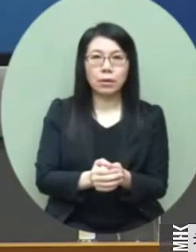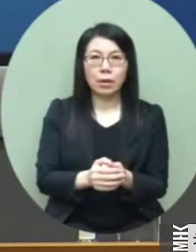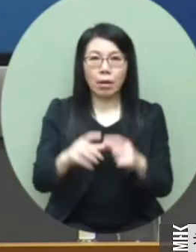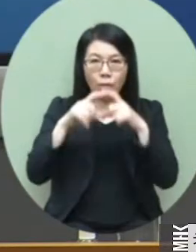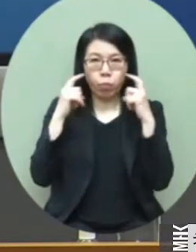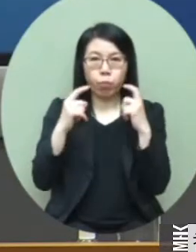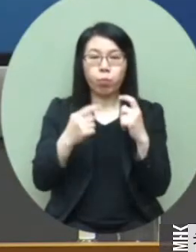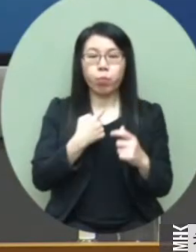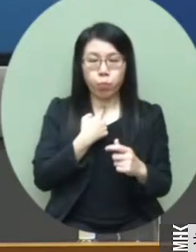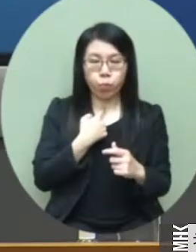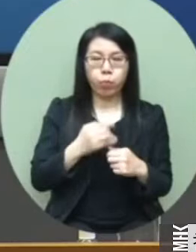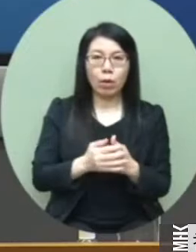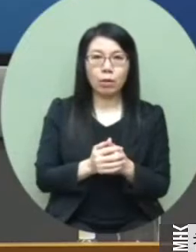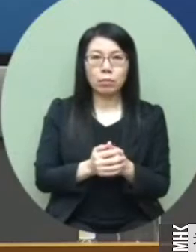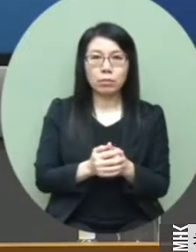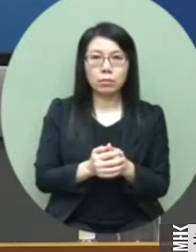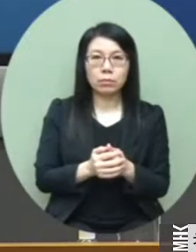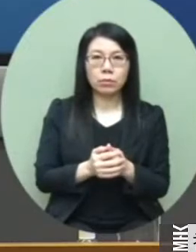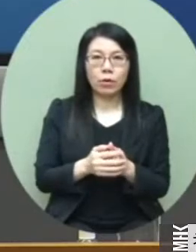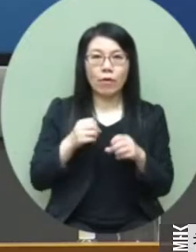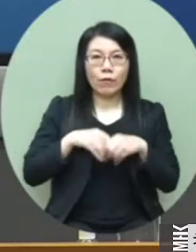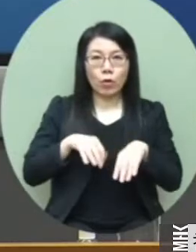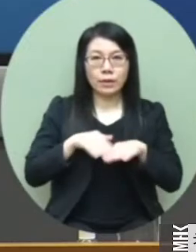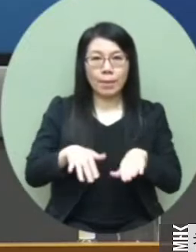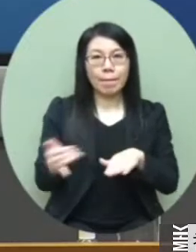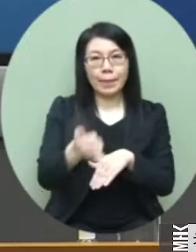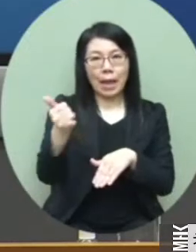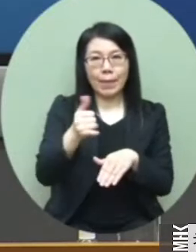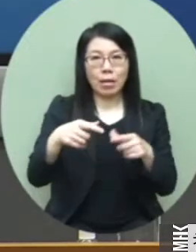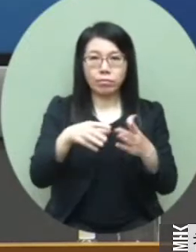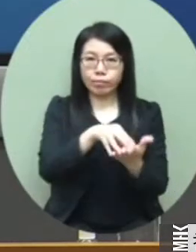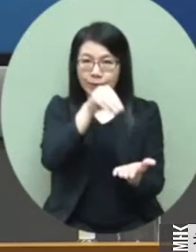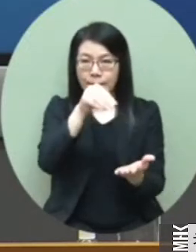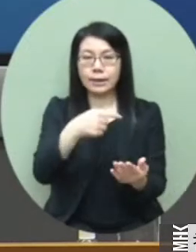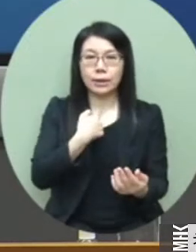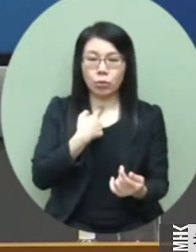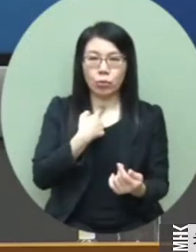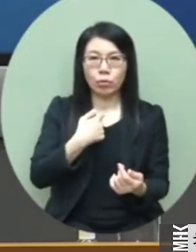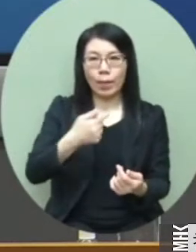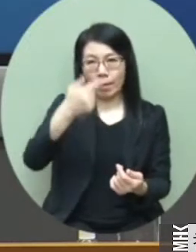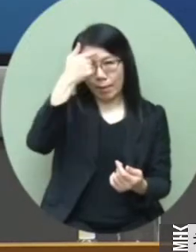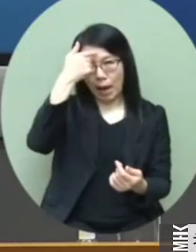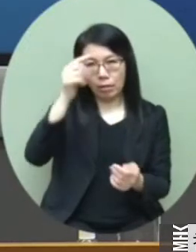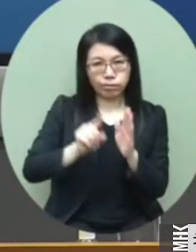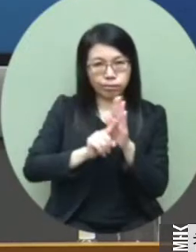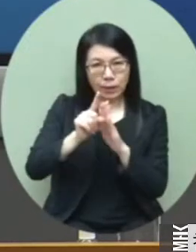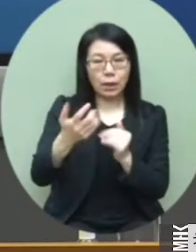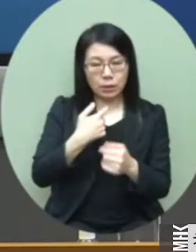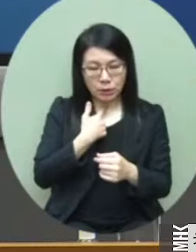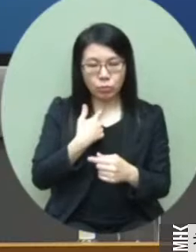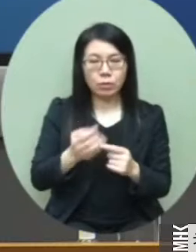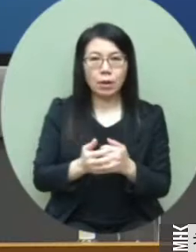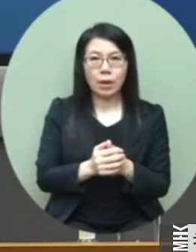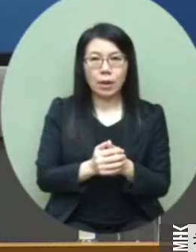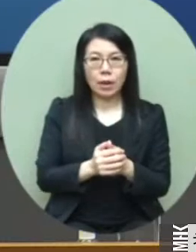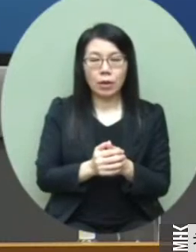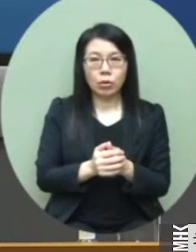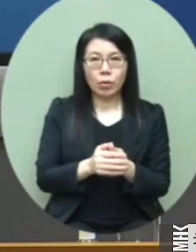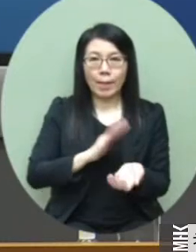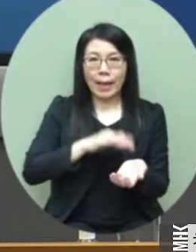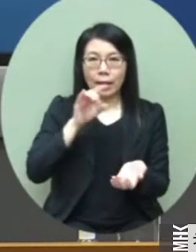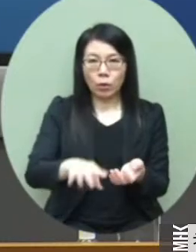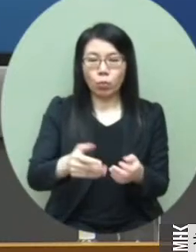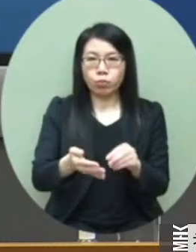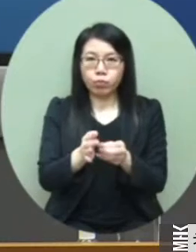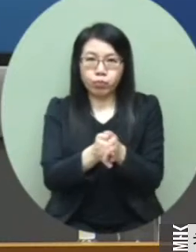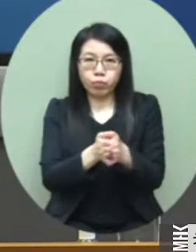戴口罩啦，有安心出行啦，有量度體温啦，亦都有提供消毒潔手